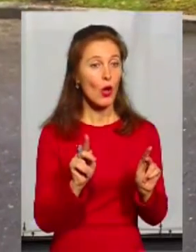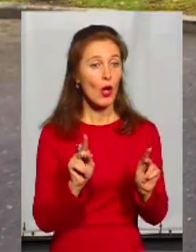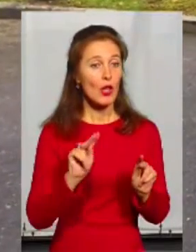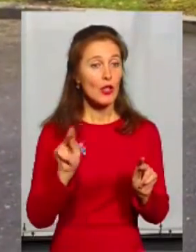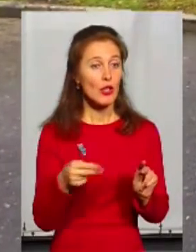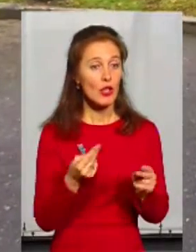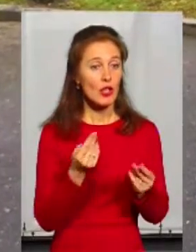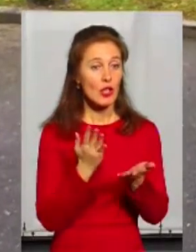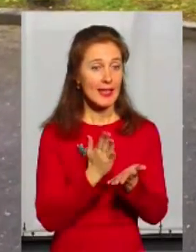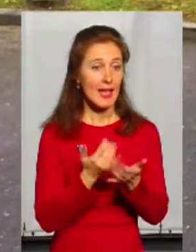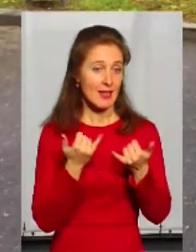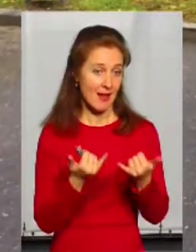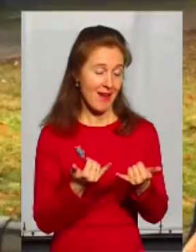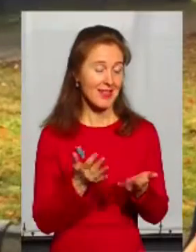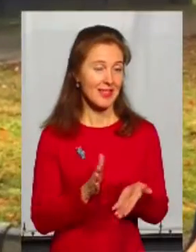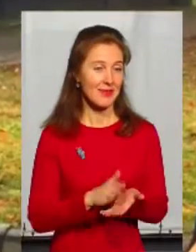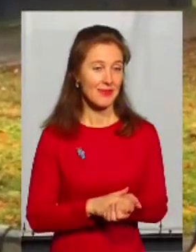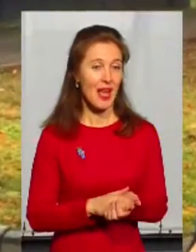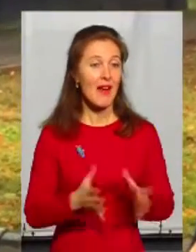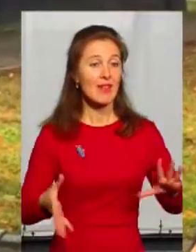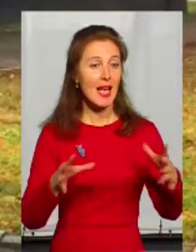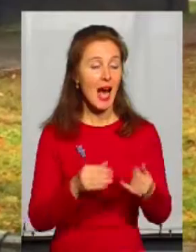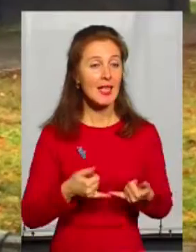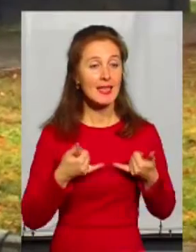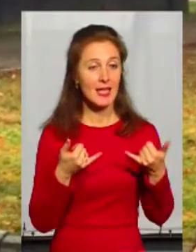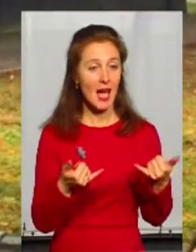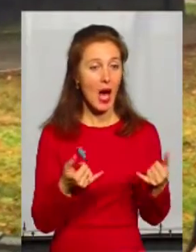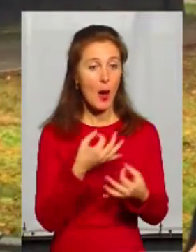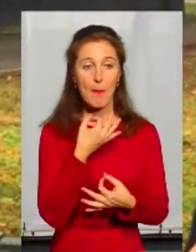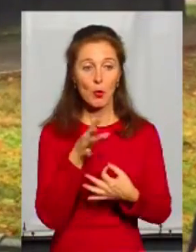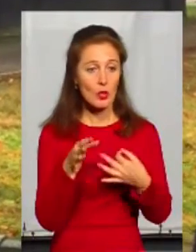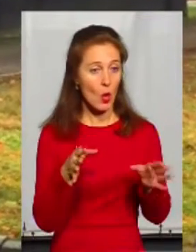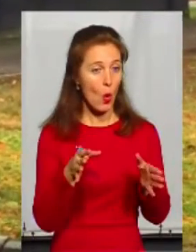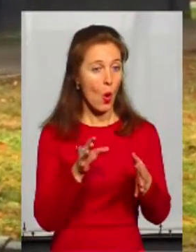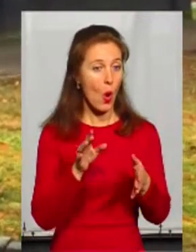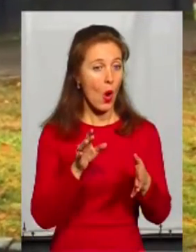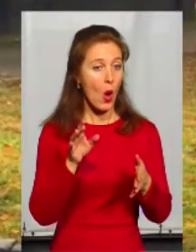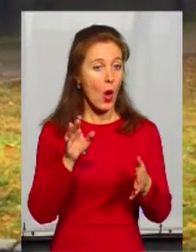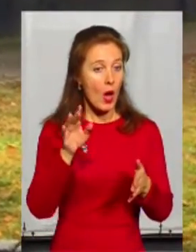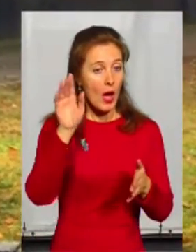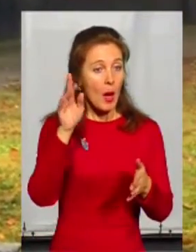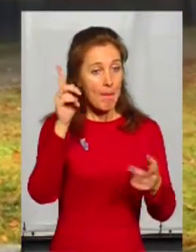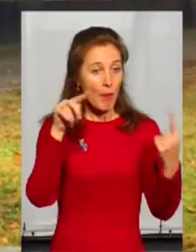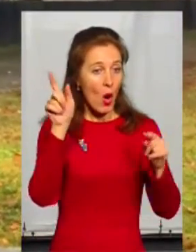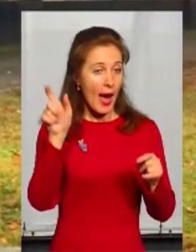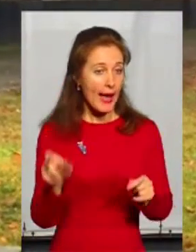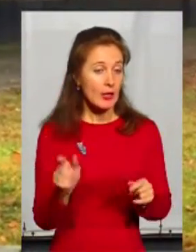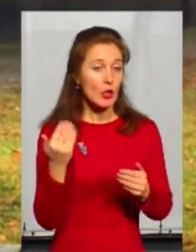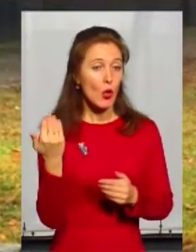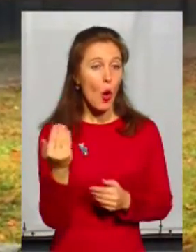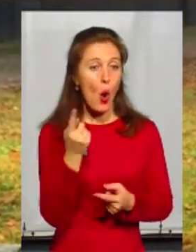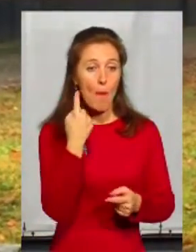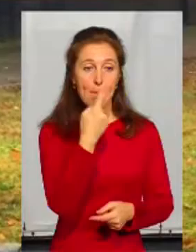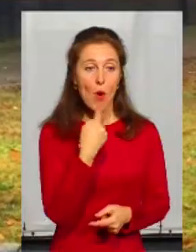маємо зараз, однозначно є. Взагалі для будь-якого літератора, чи це прозаїк, чи це поет, його мова – це